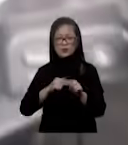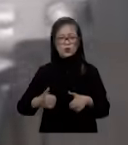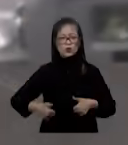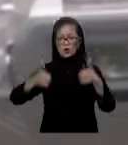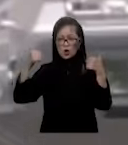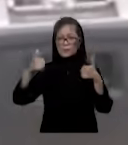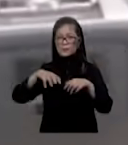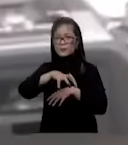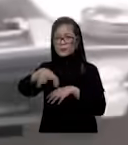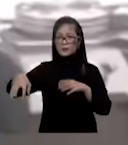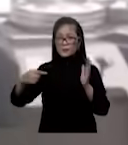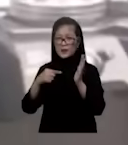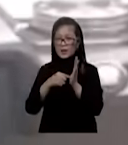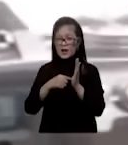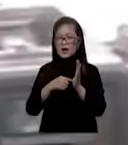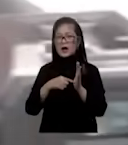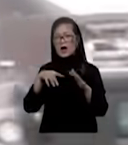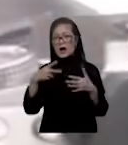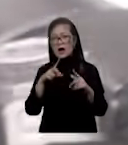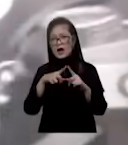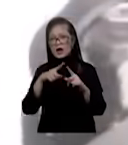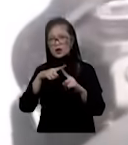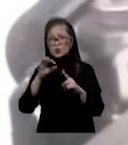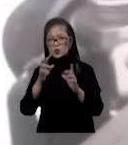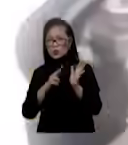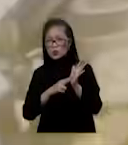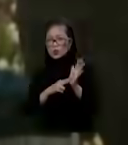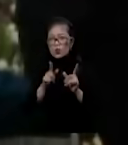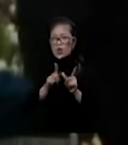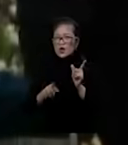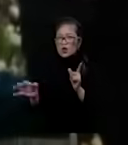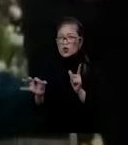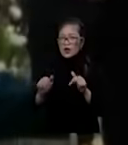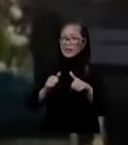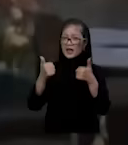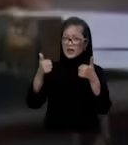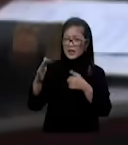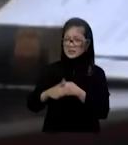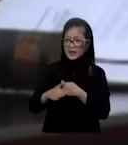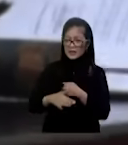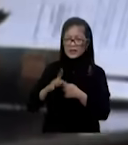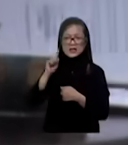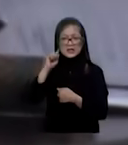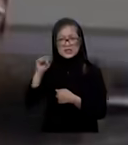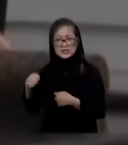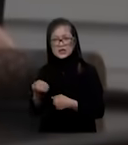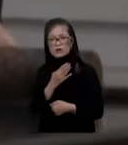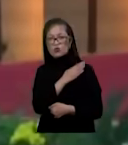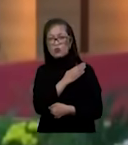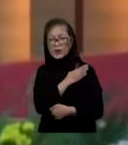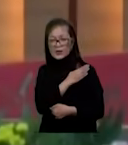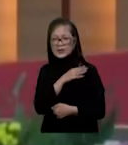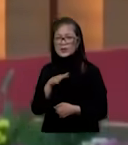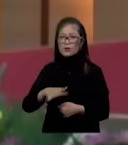Ratu Atut, Pilar Saga Ihsan, menjadi wakil wali kota Tangsel. Istri Bupati Banyuwangi Aswar Anas, Ipuk